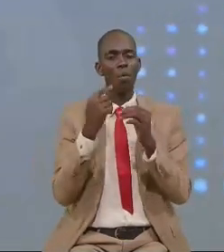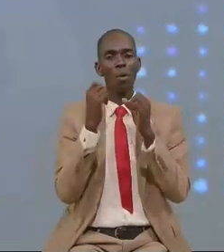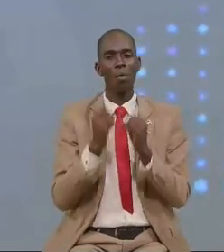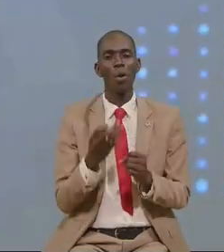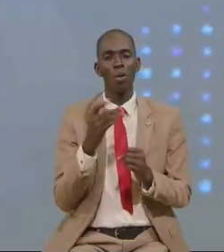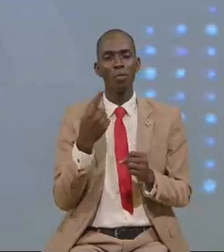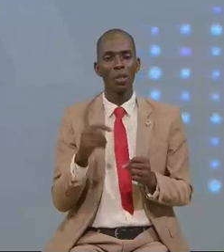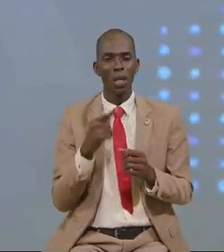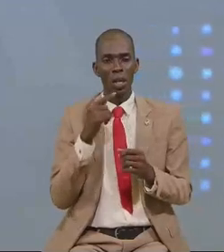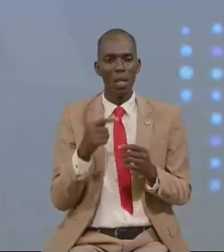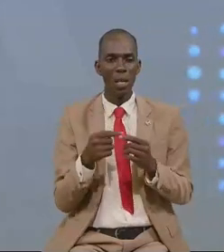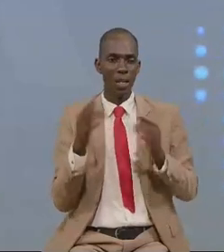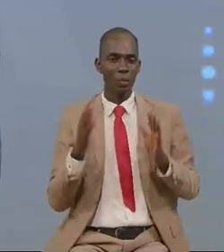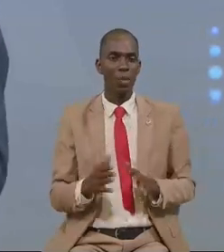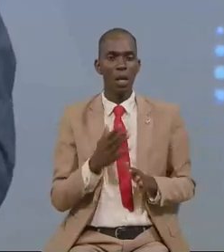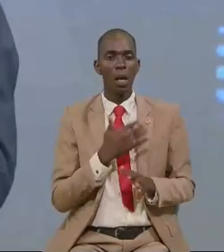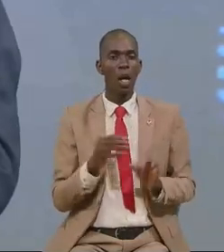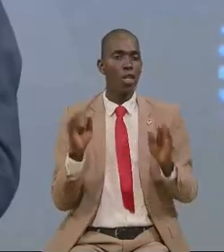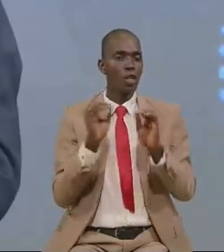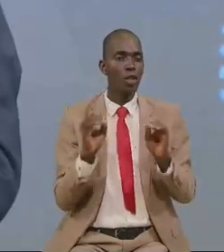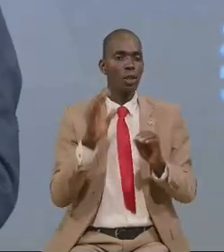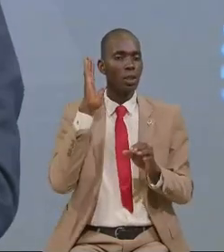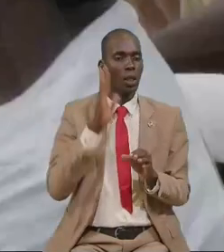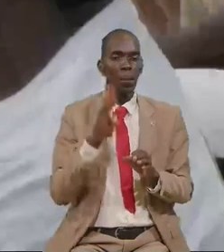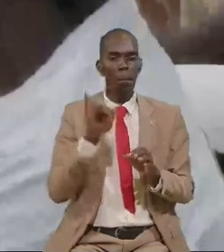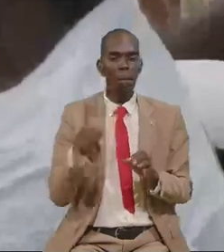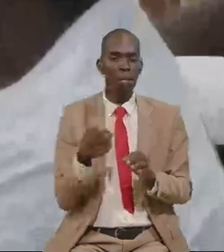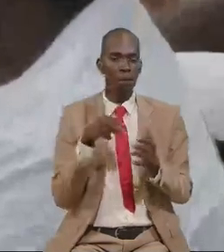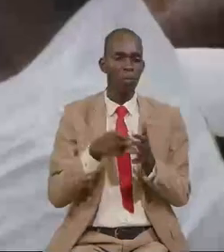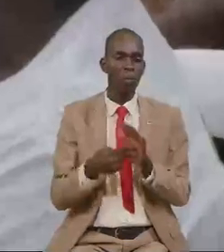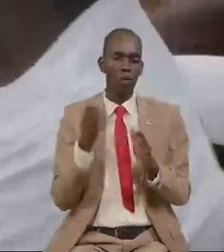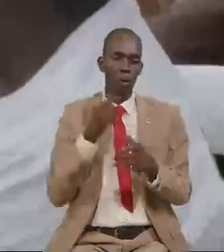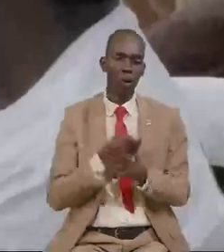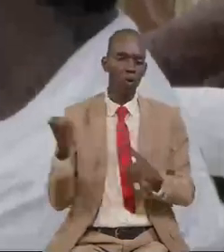rien ne pourra vous nuire.